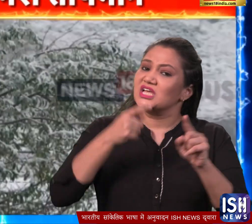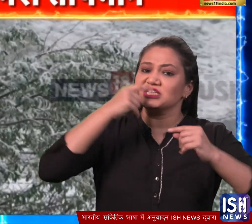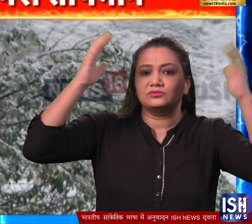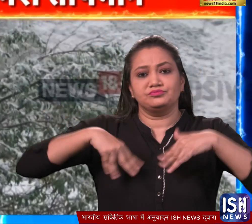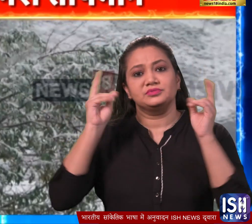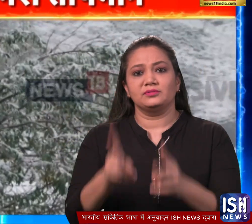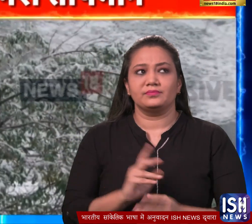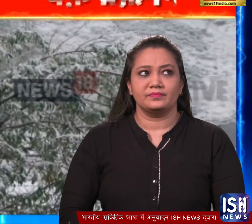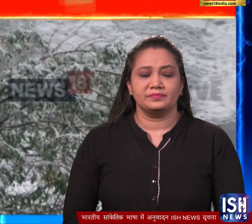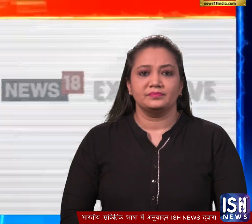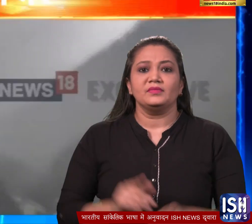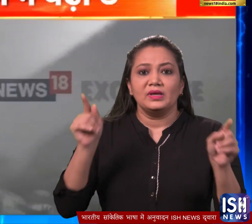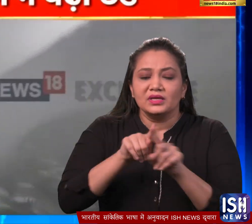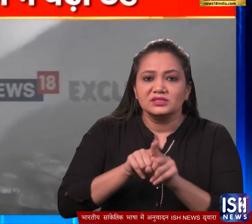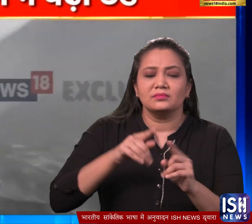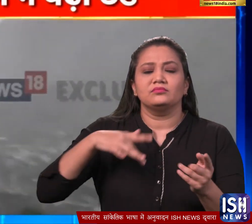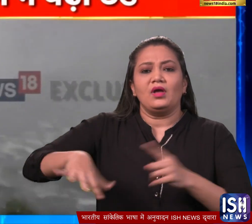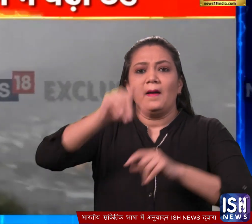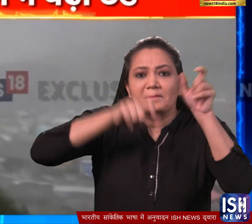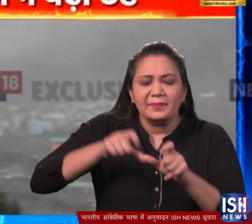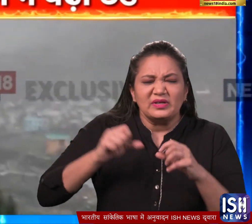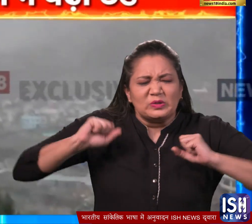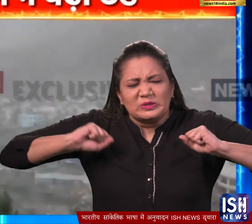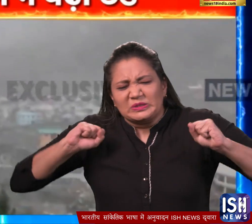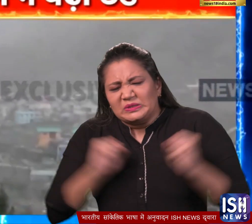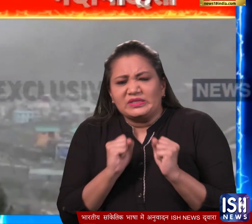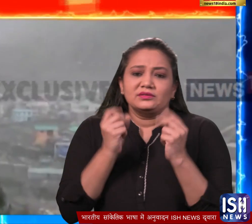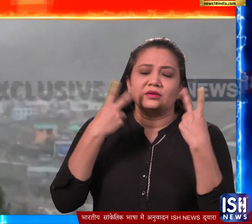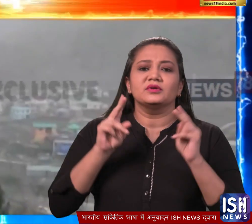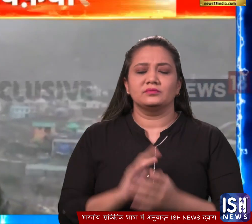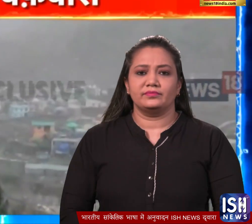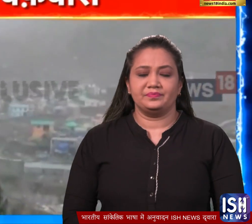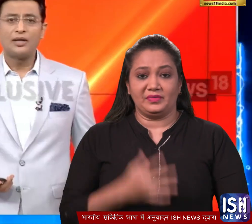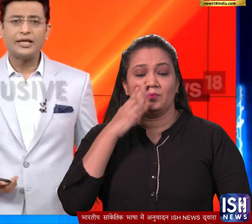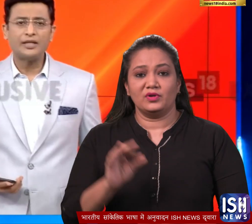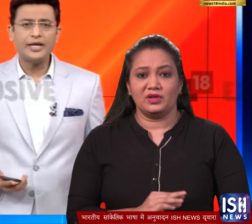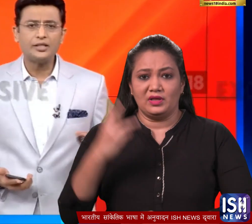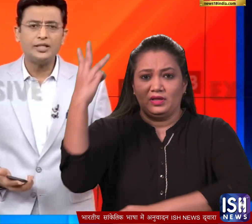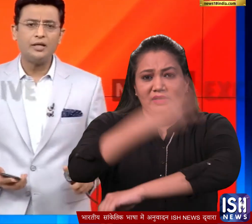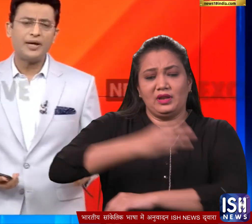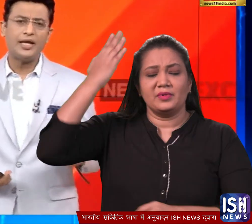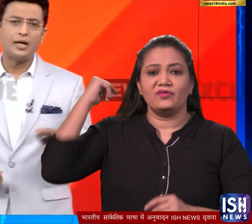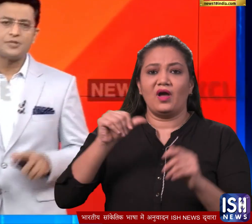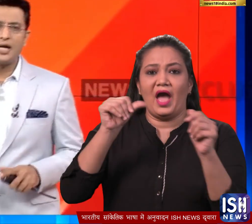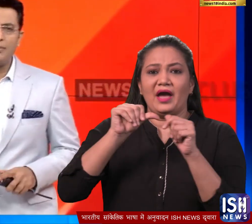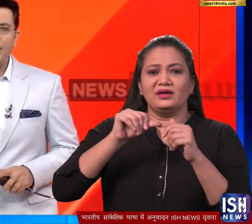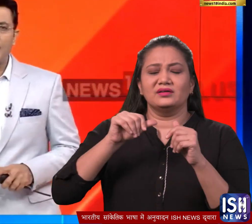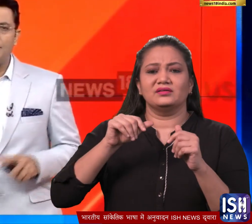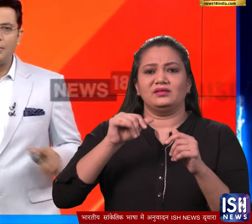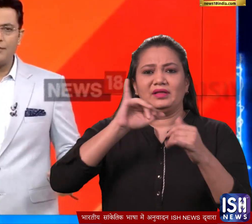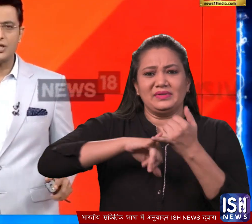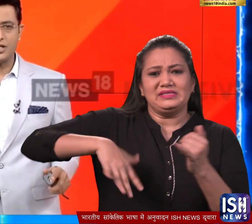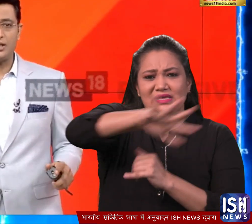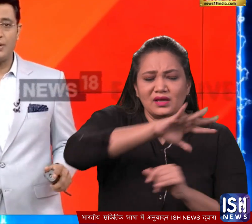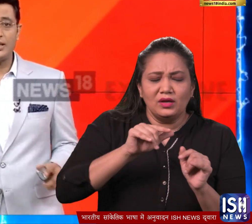वहां इसी तरह बर्फ गिरती रहेगी। ऐसे में वहां के लोगों को भी कड़ाके की ठंड महसूस होने लगी। सौभाग्य की बात है कि 3 दिन पहले अरब सागर में